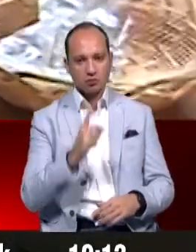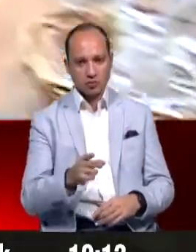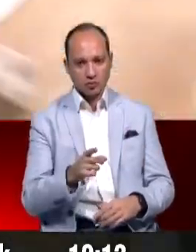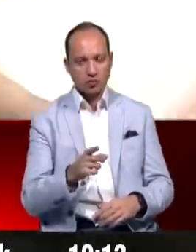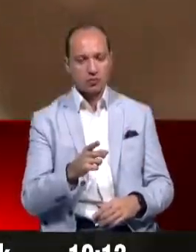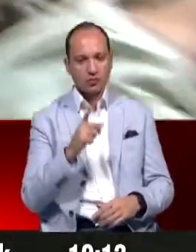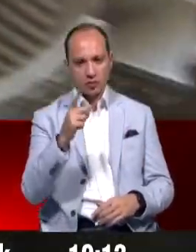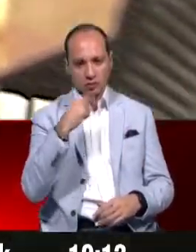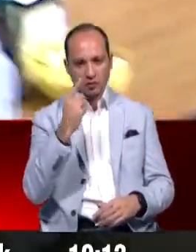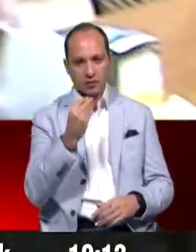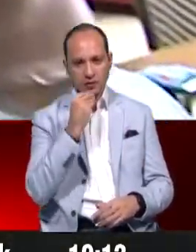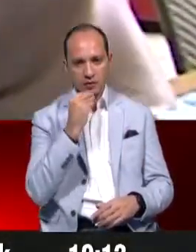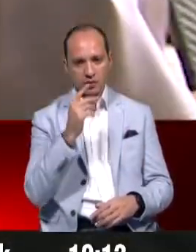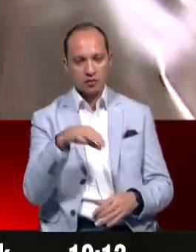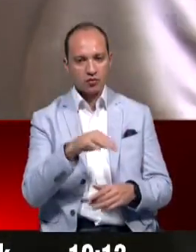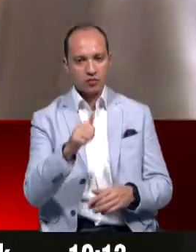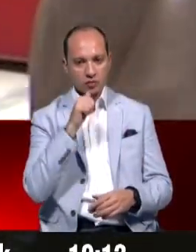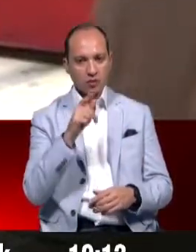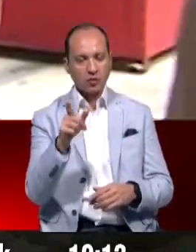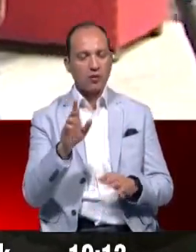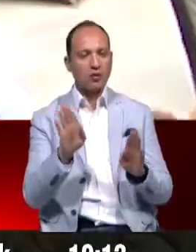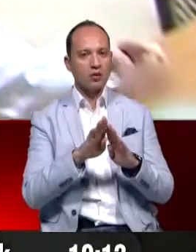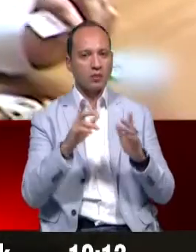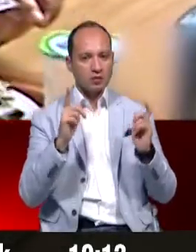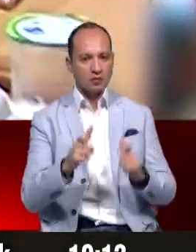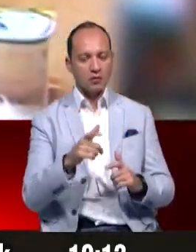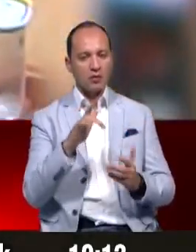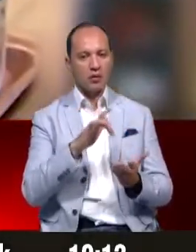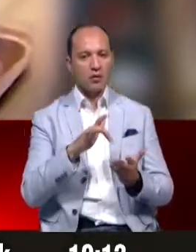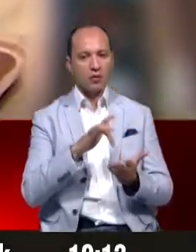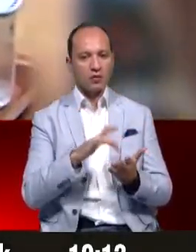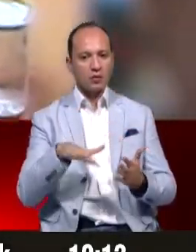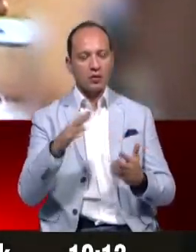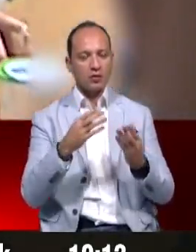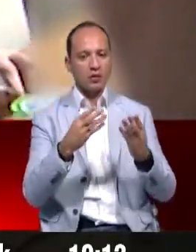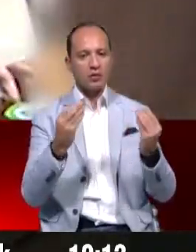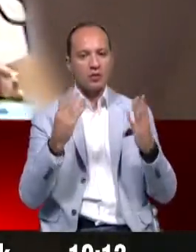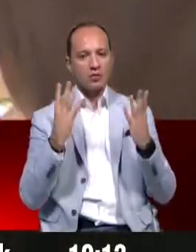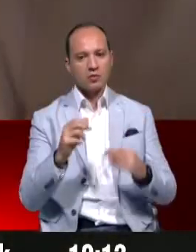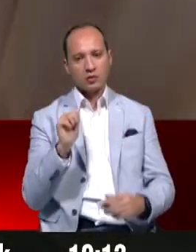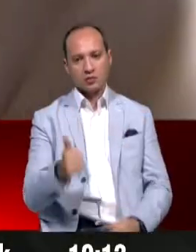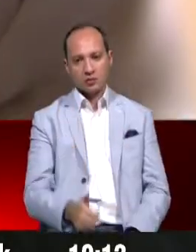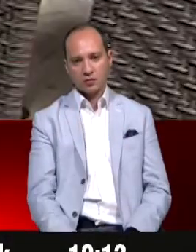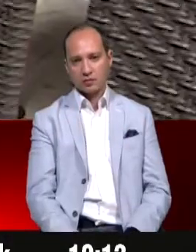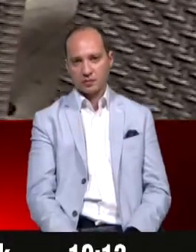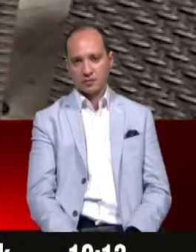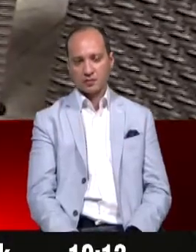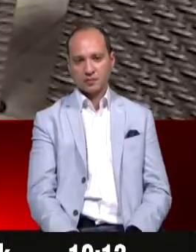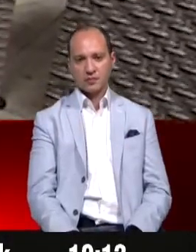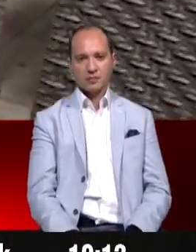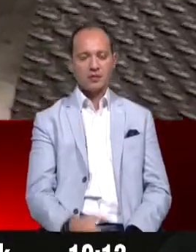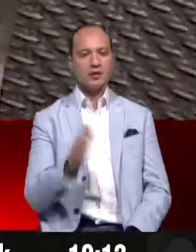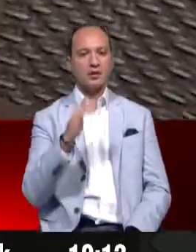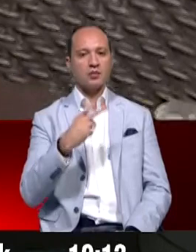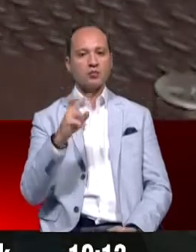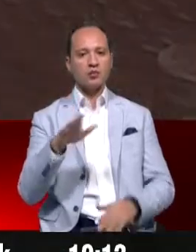çiziyor. Bu nedenle yemek yediğiniz, çay içtiğiniz o kapalı mekanda ortamın kalabalık olmaması da büyük önem taşıyor. Geldiğimizde de boş